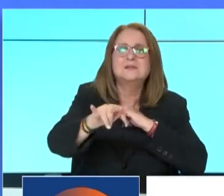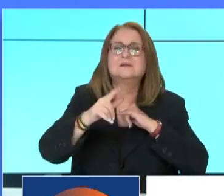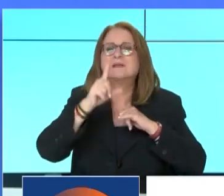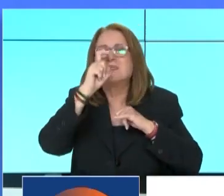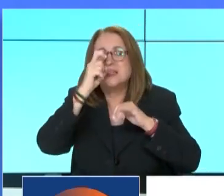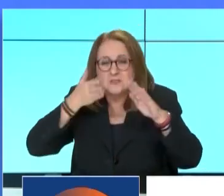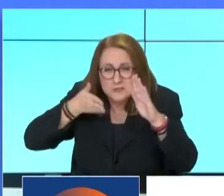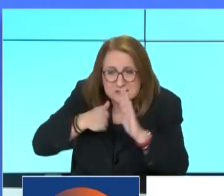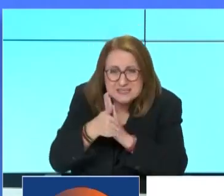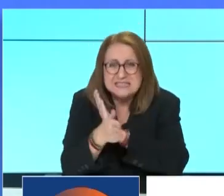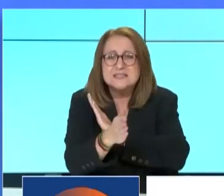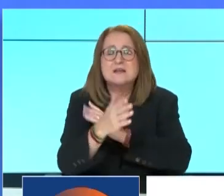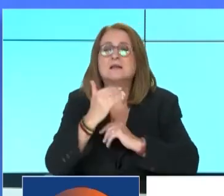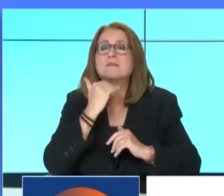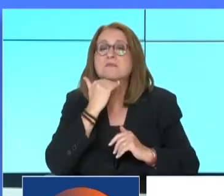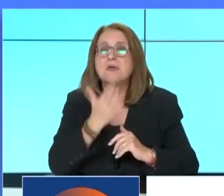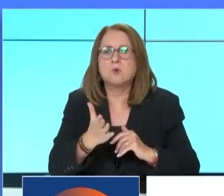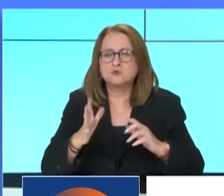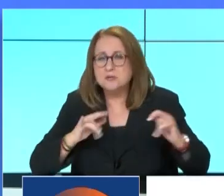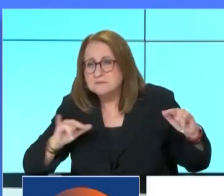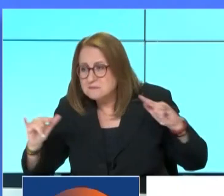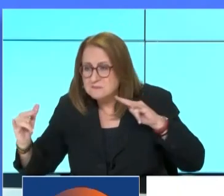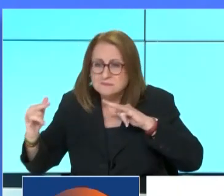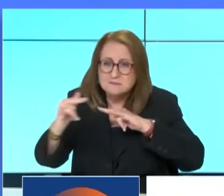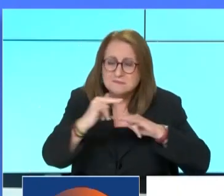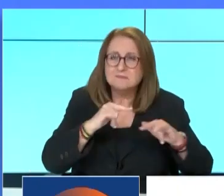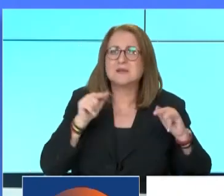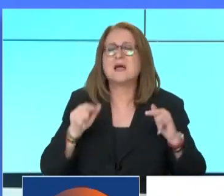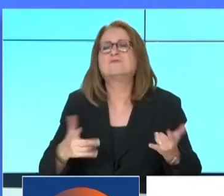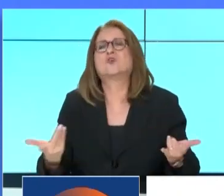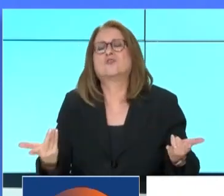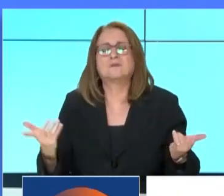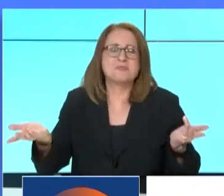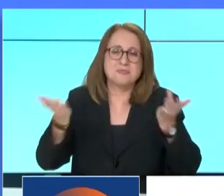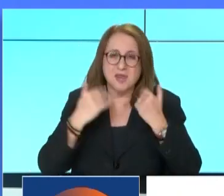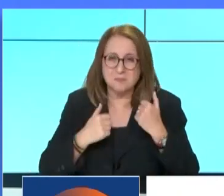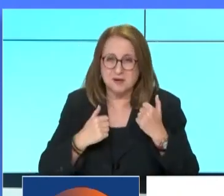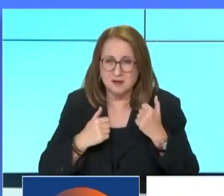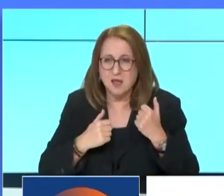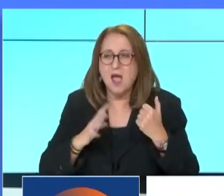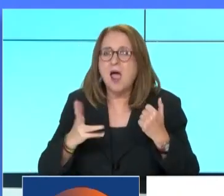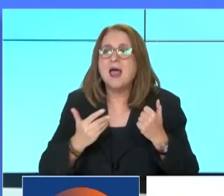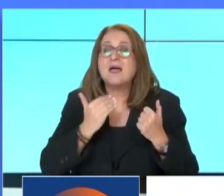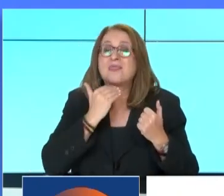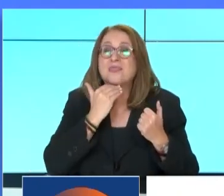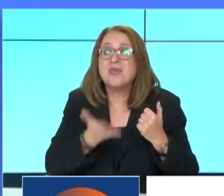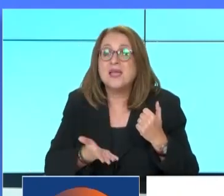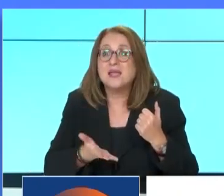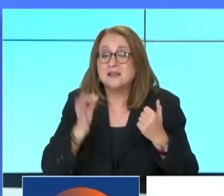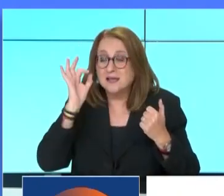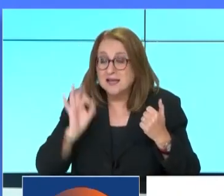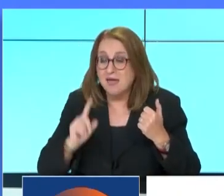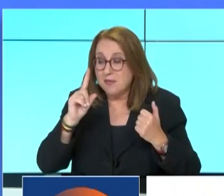Όμως δεν μπορούμε να έχουμε δυστυχώς ένα αέριο μέσο για κάθε εστία πυρκαγιάς, για κάθε